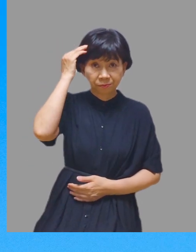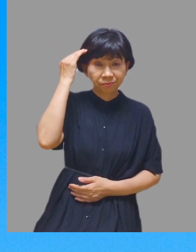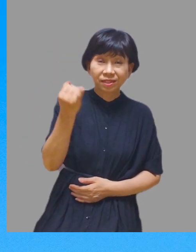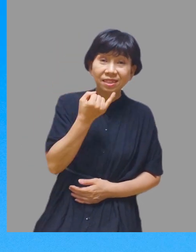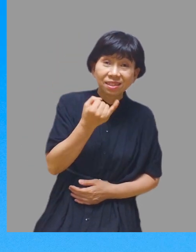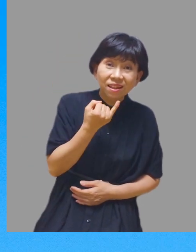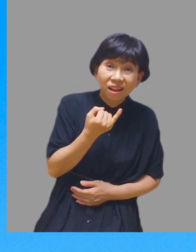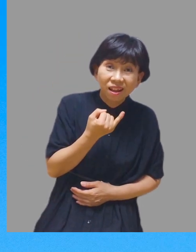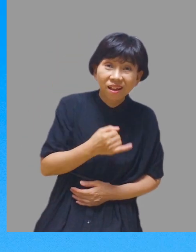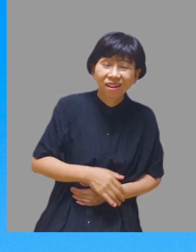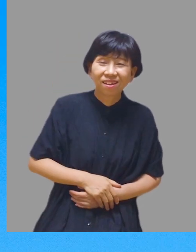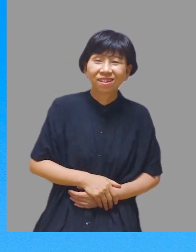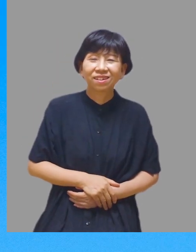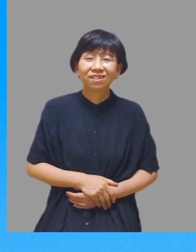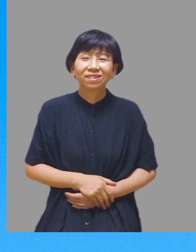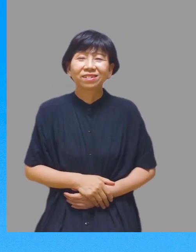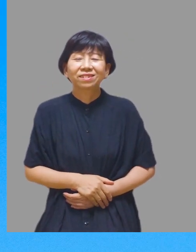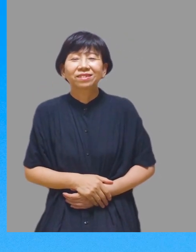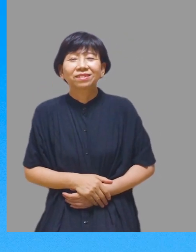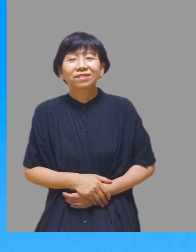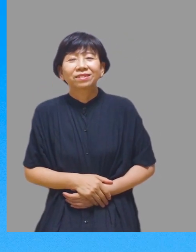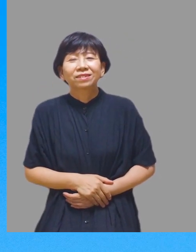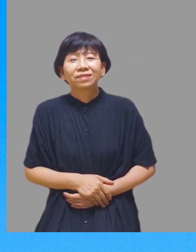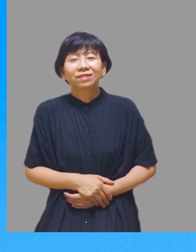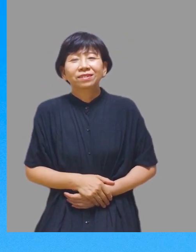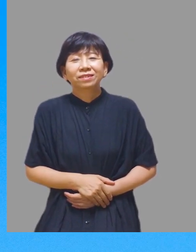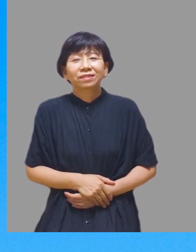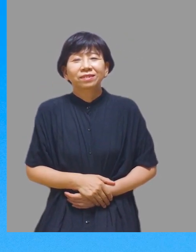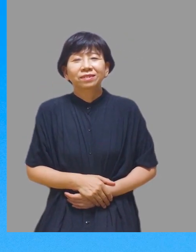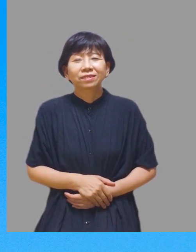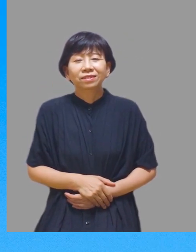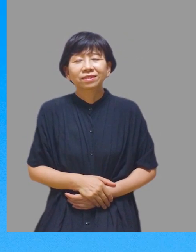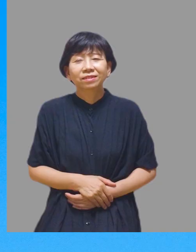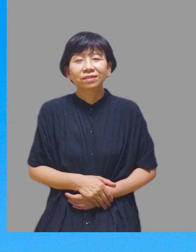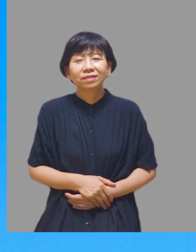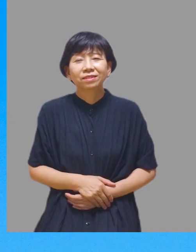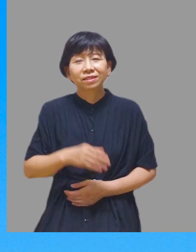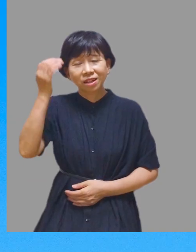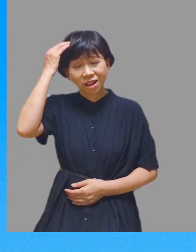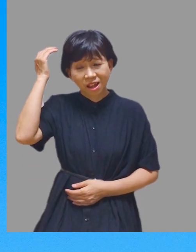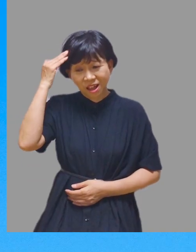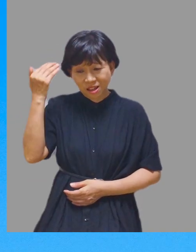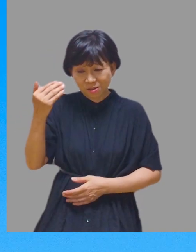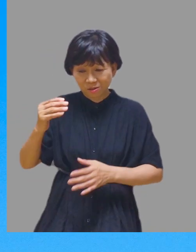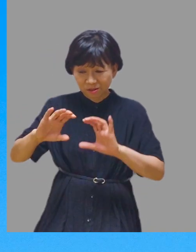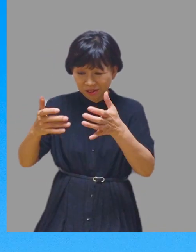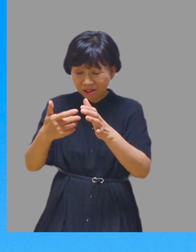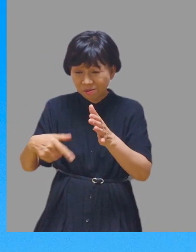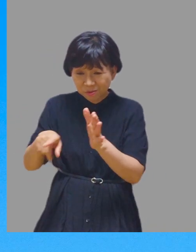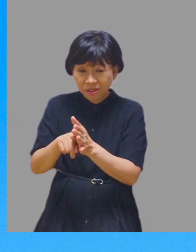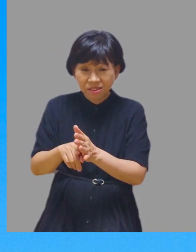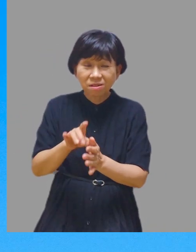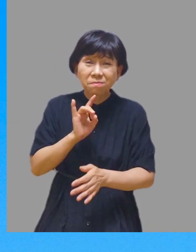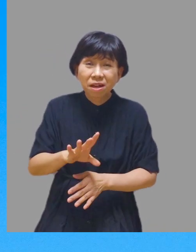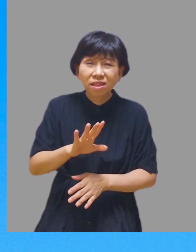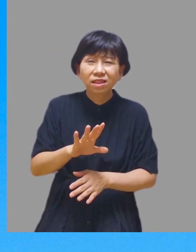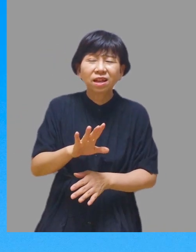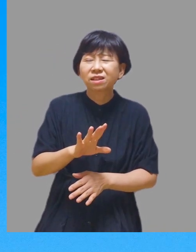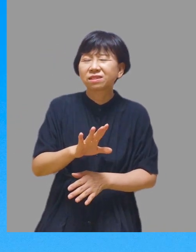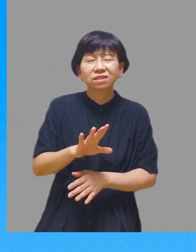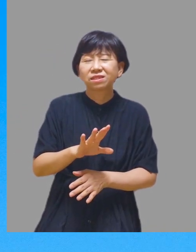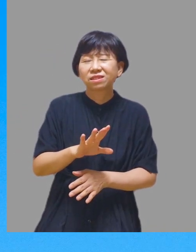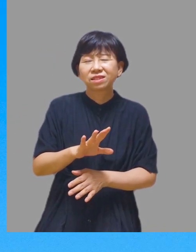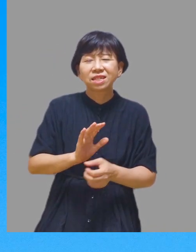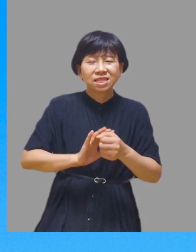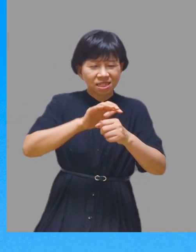괜찮을 거야. 괜찮겠죠. 뭐 어떻게 되겠어요? 근데 우리나라만 위해서 기도하자는 게 아니고 세계에 속한 여러